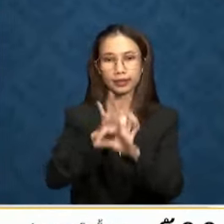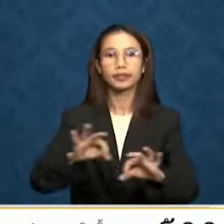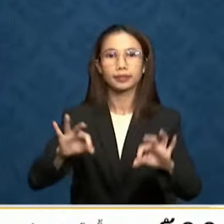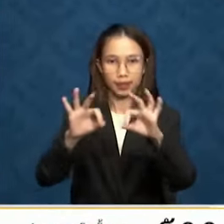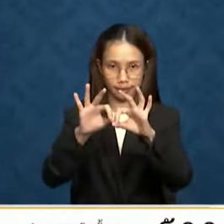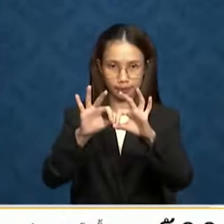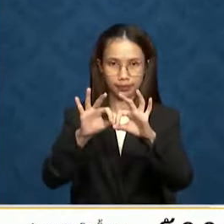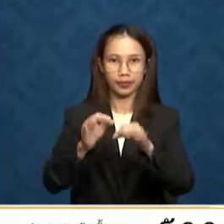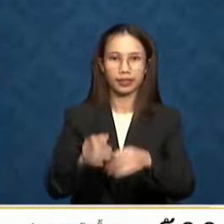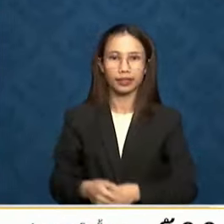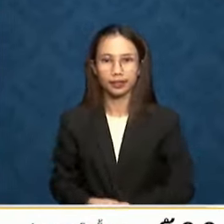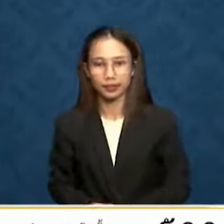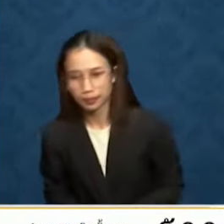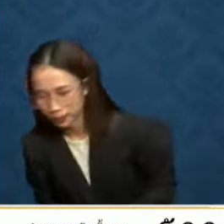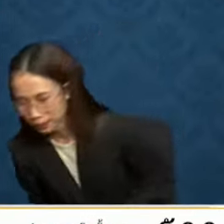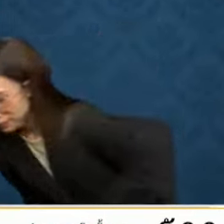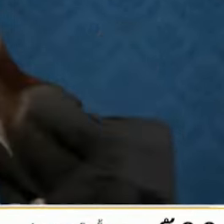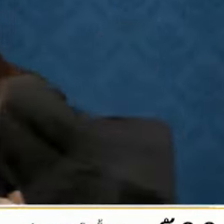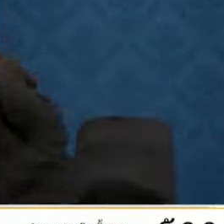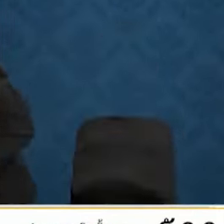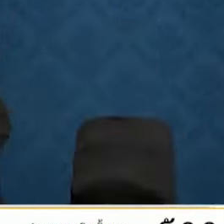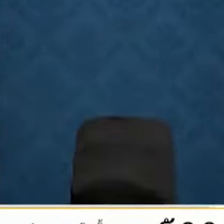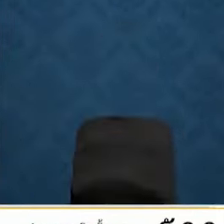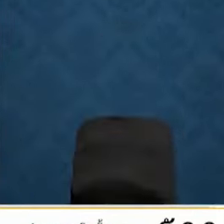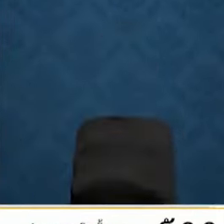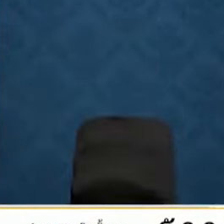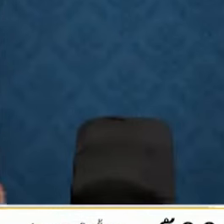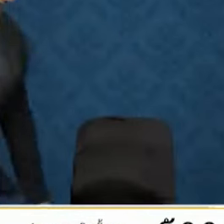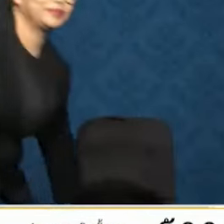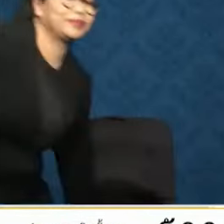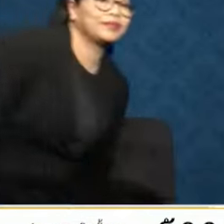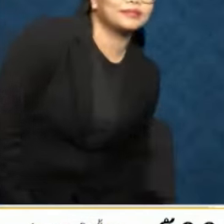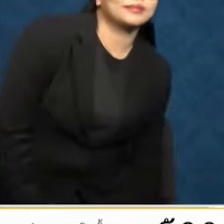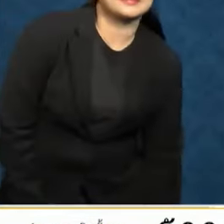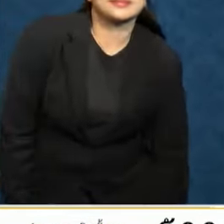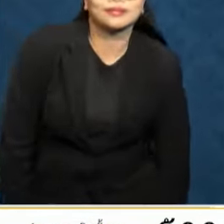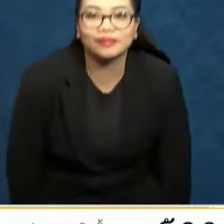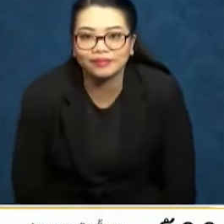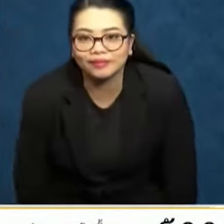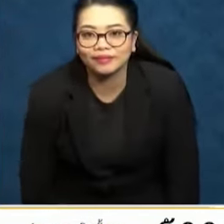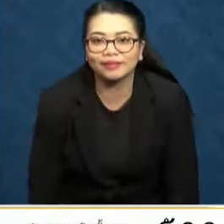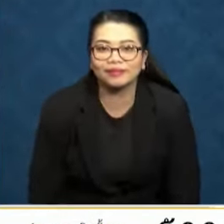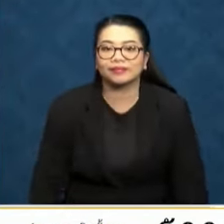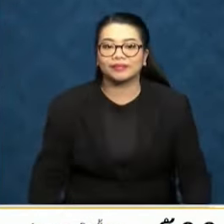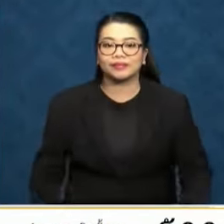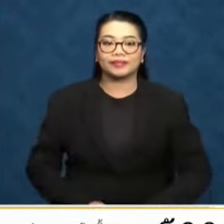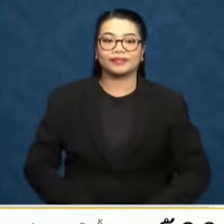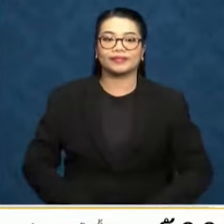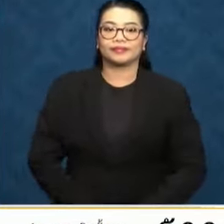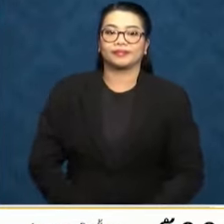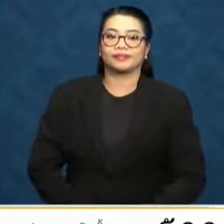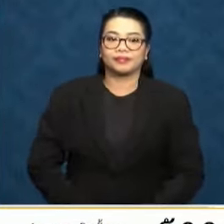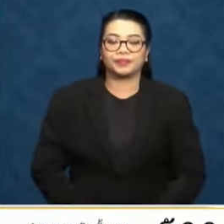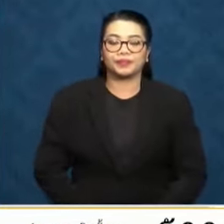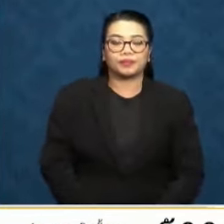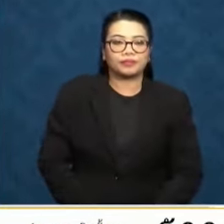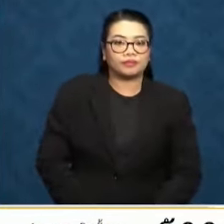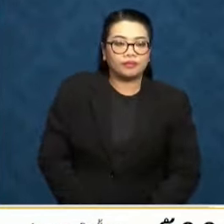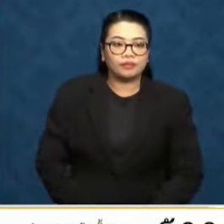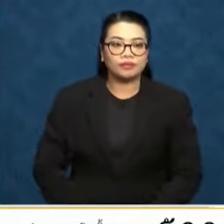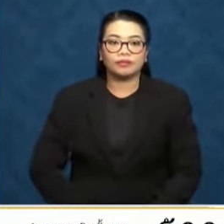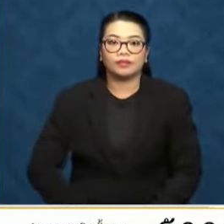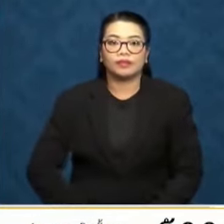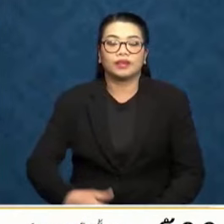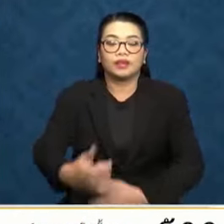คะในเปอร์ของ oecdนะคะที่เขียนเกี่ยวกับเรื่อง budgetingเนี่ยเอ่อเรียกว่าเป็น Top Down budgetingค่ะ